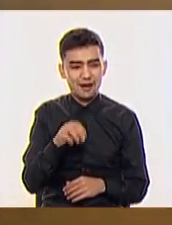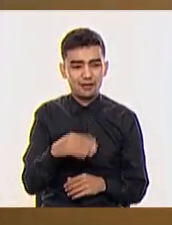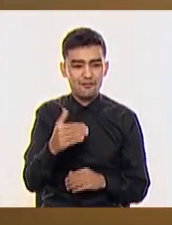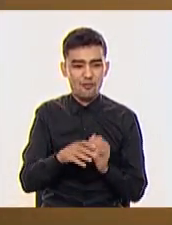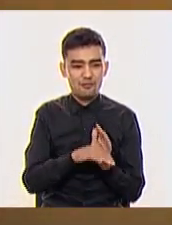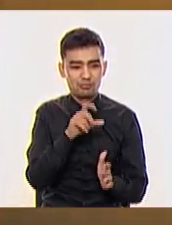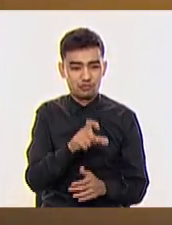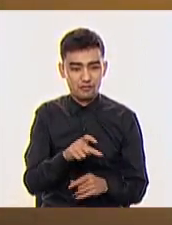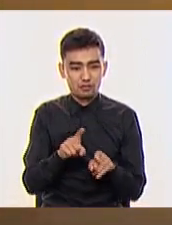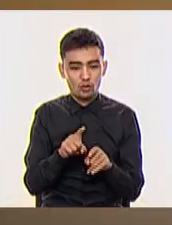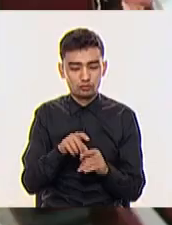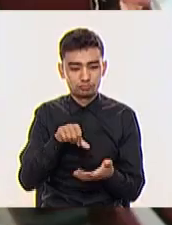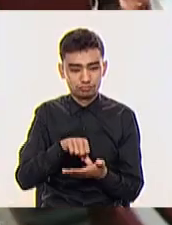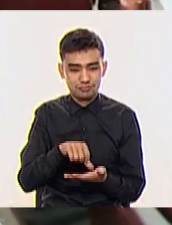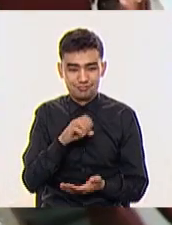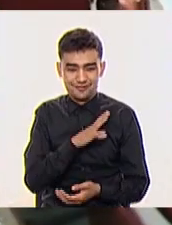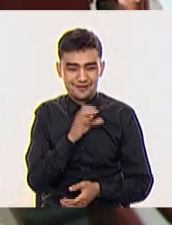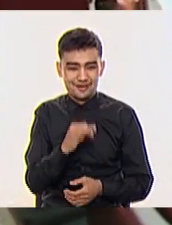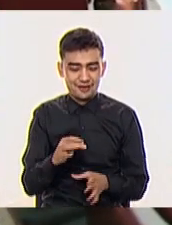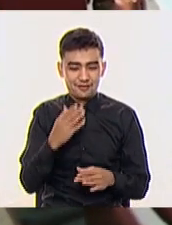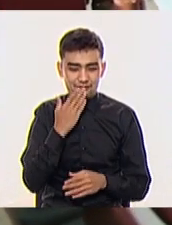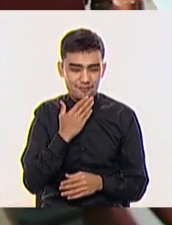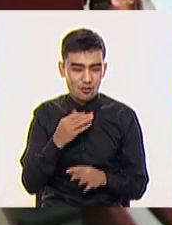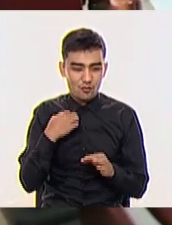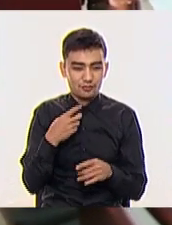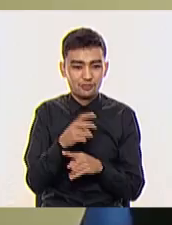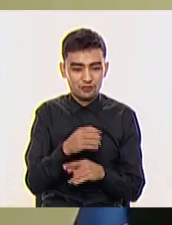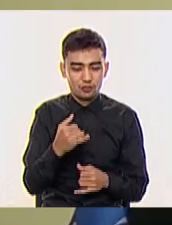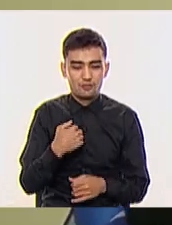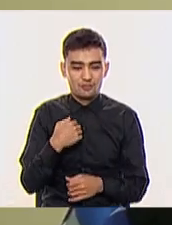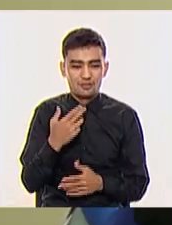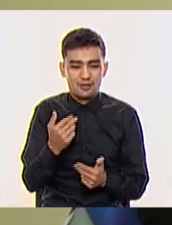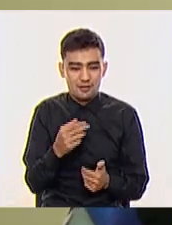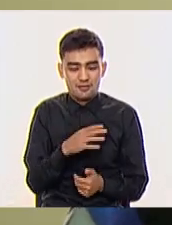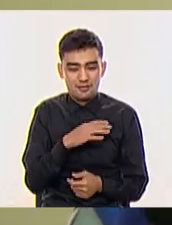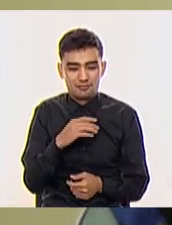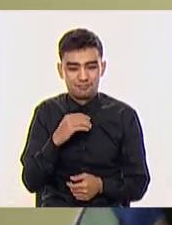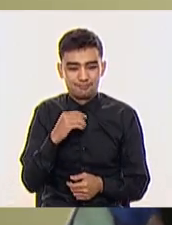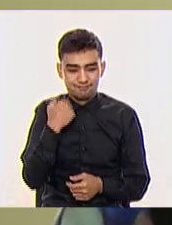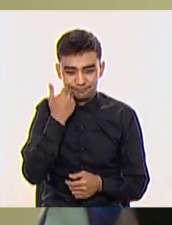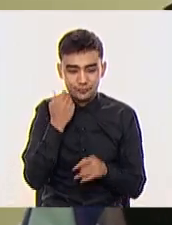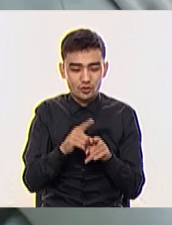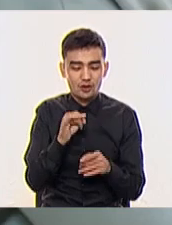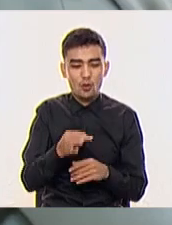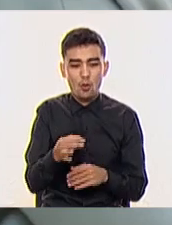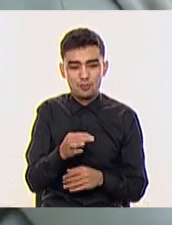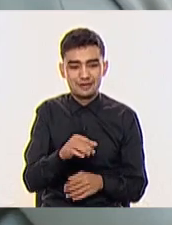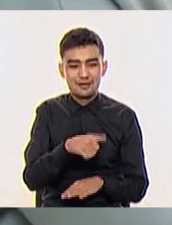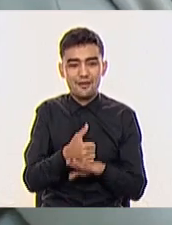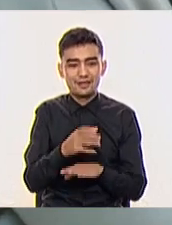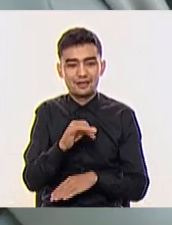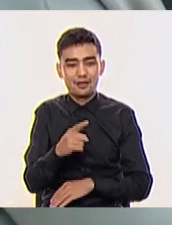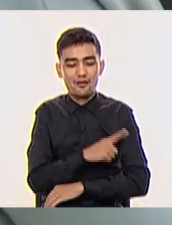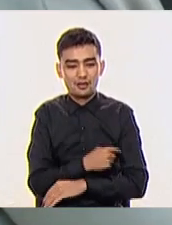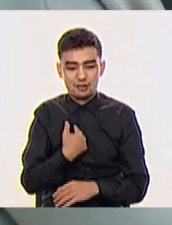енесіне көңіл шай беру үшін шақырғанын айтады. Алайда ауызашарға барғанына бүгін өкінген ол, облыстың бас санитарына өзі хабарласып, айыппұл